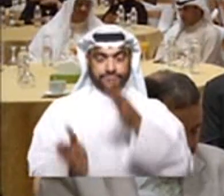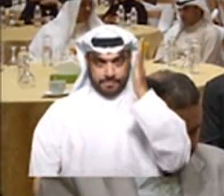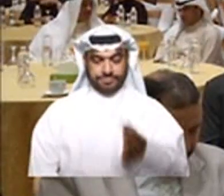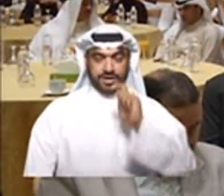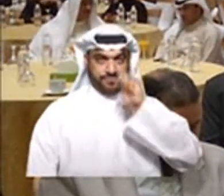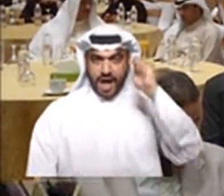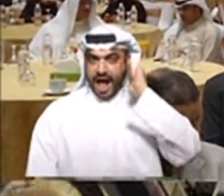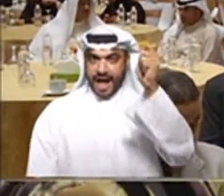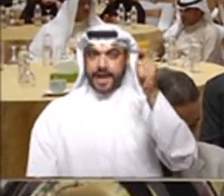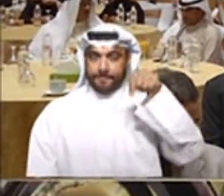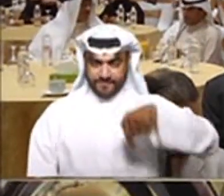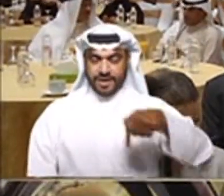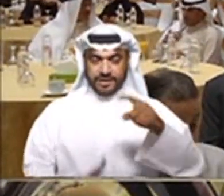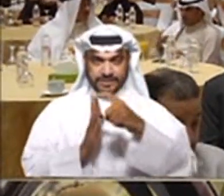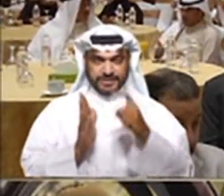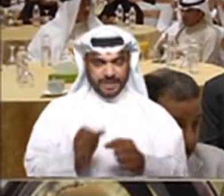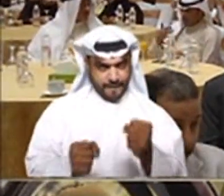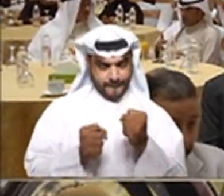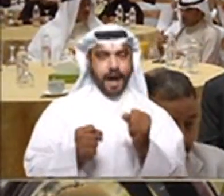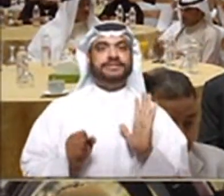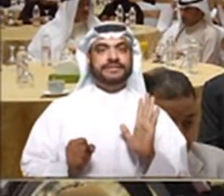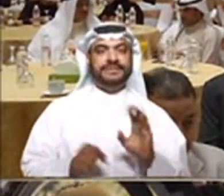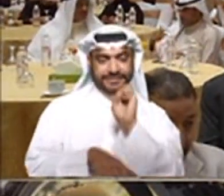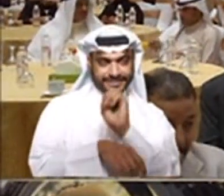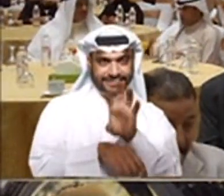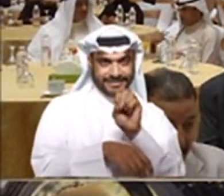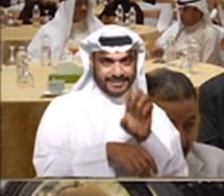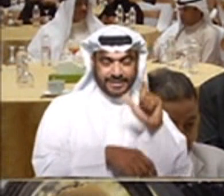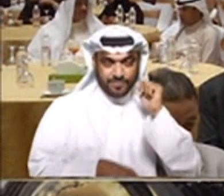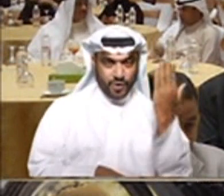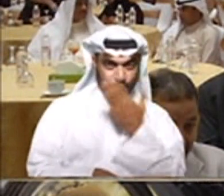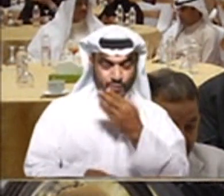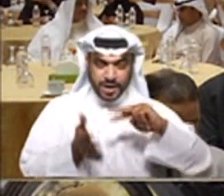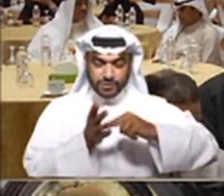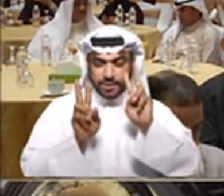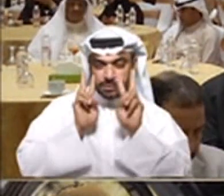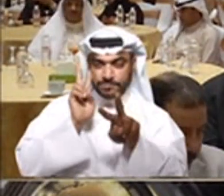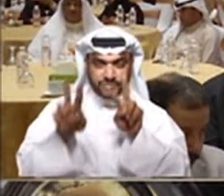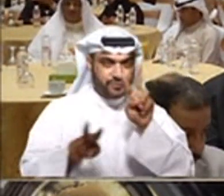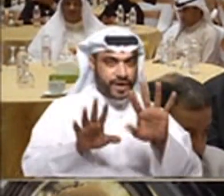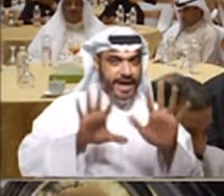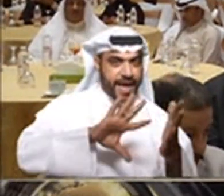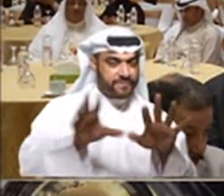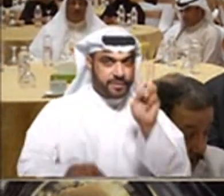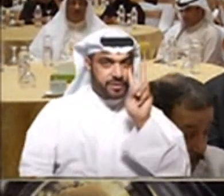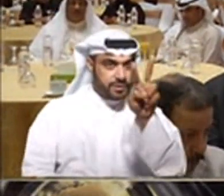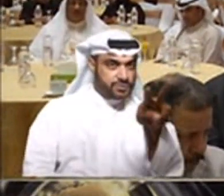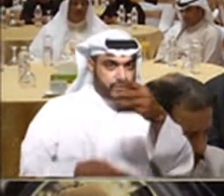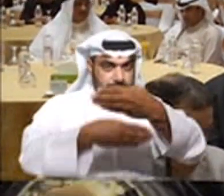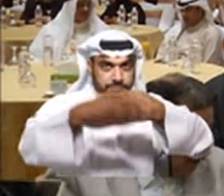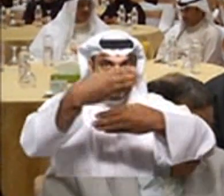كانت قاسية يعني شوية بالنسبة حق الطلبة، ننظر إلى عديد من الجوانب اللي هي الجانب